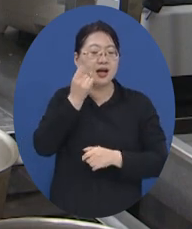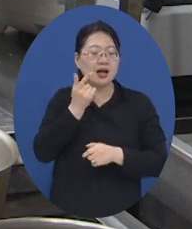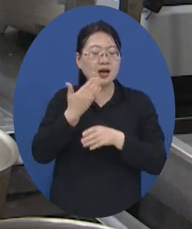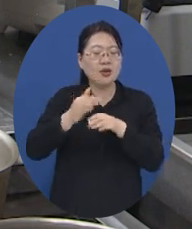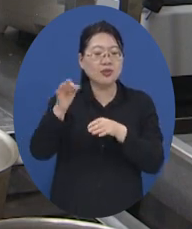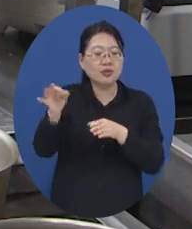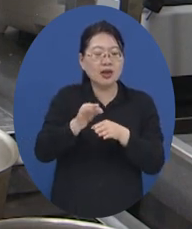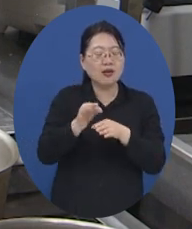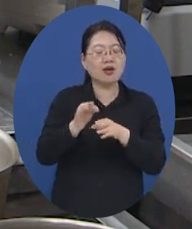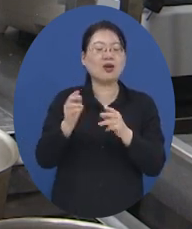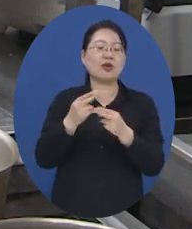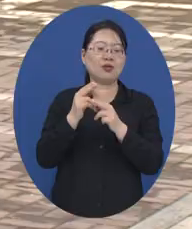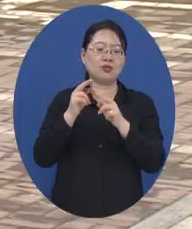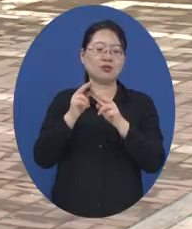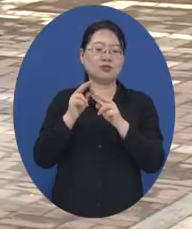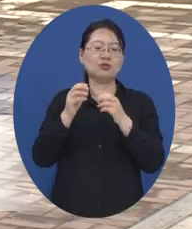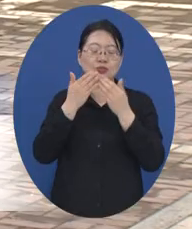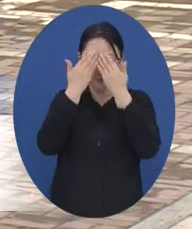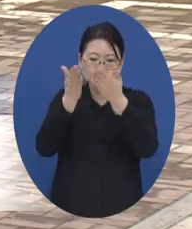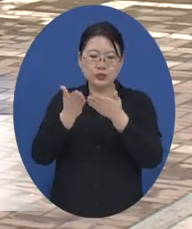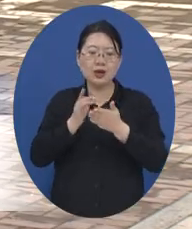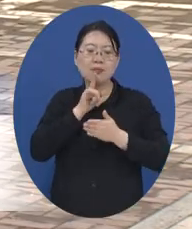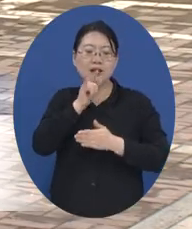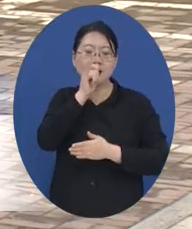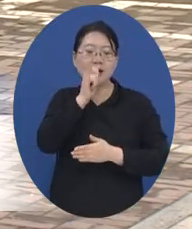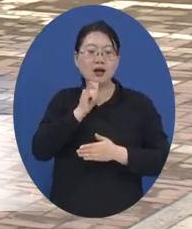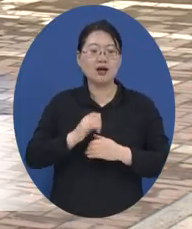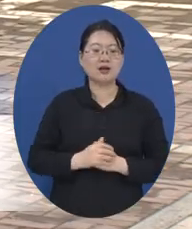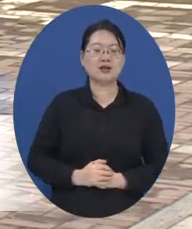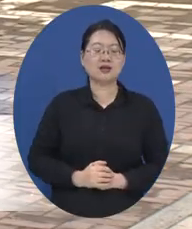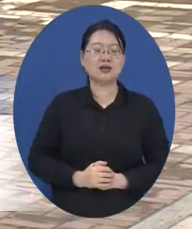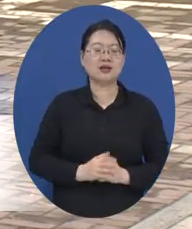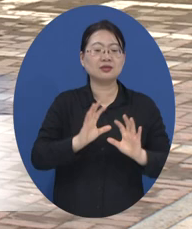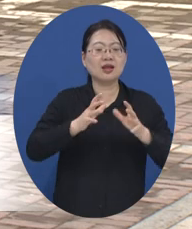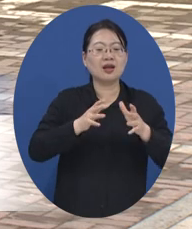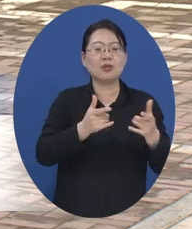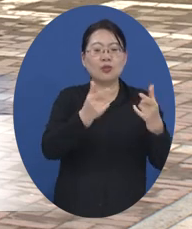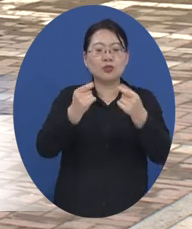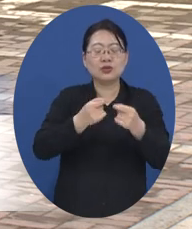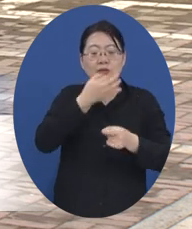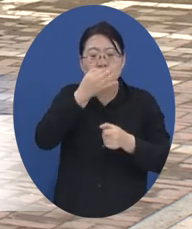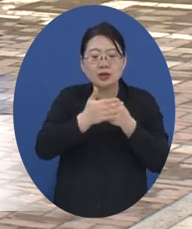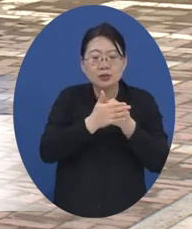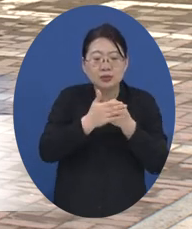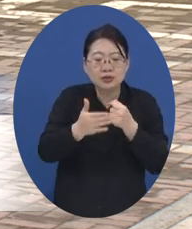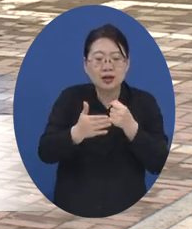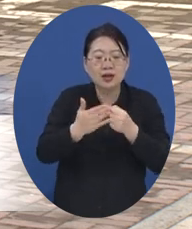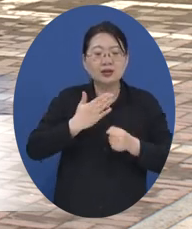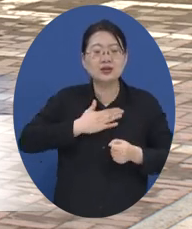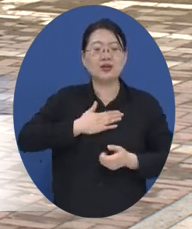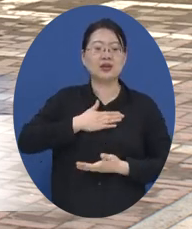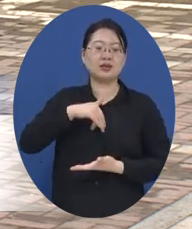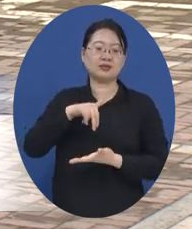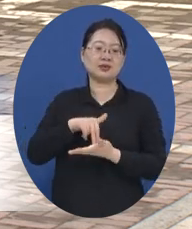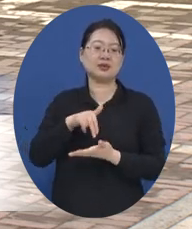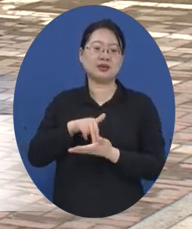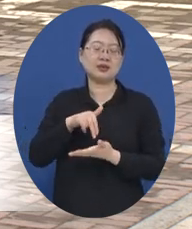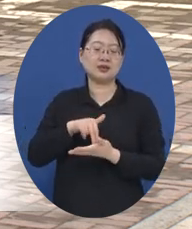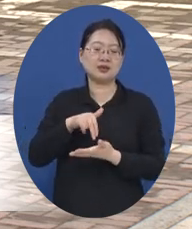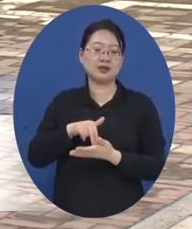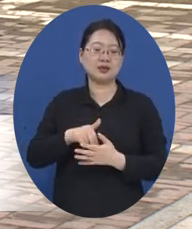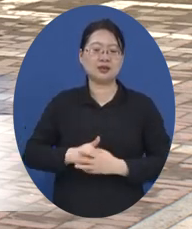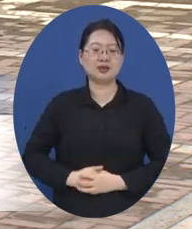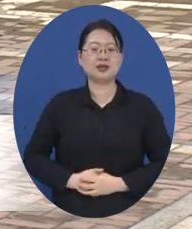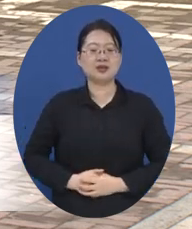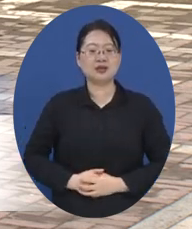한 임대인 도 있습니다 지금 나라 전체가 힘드니까 누구나 다 힘든데요 저희도 사실은 힘들어요